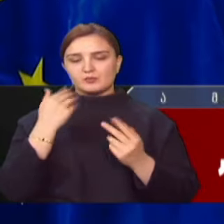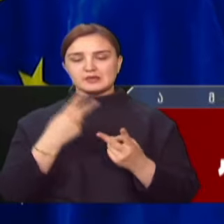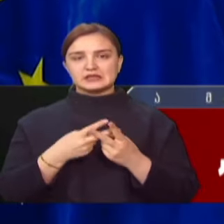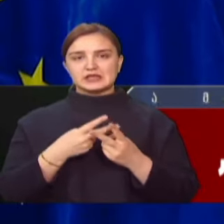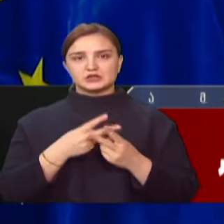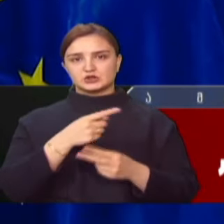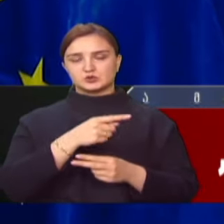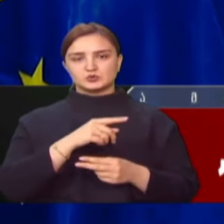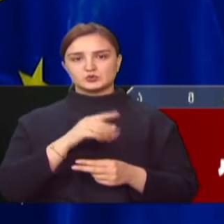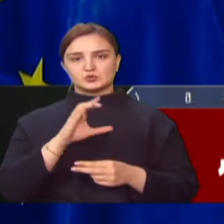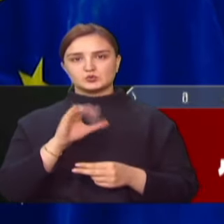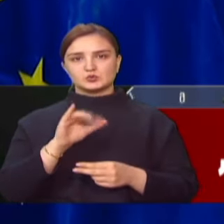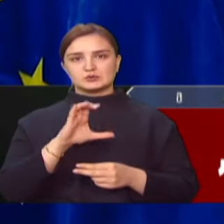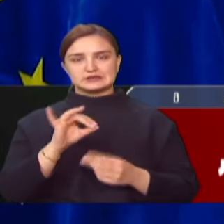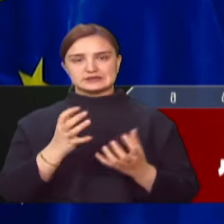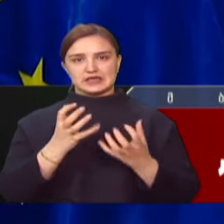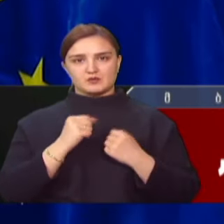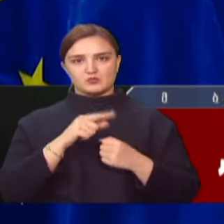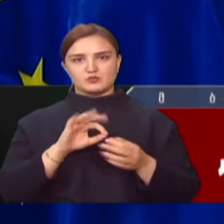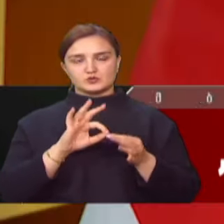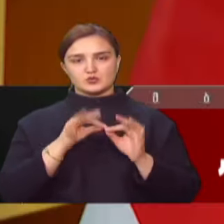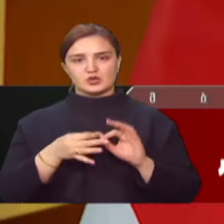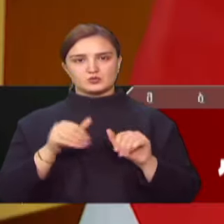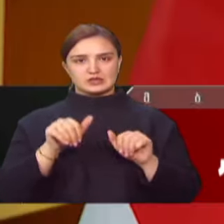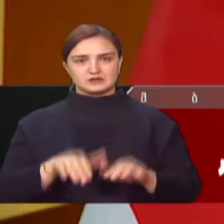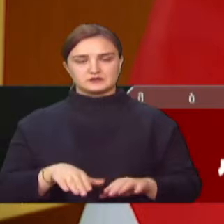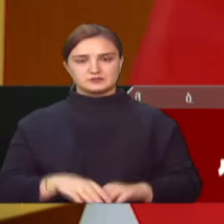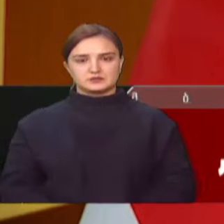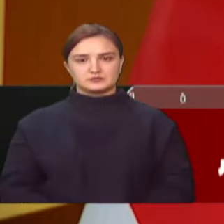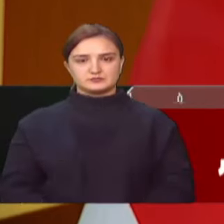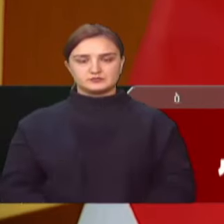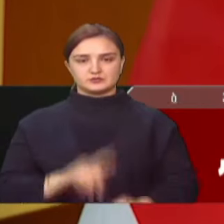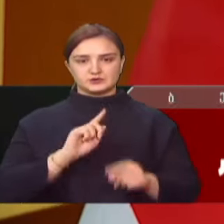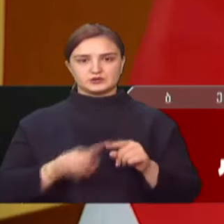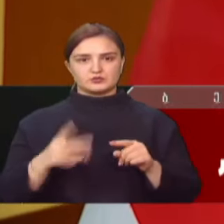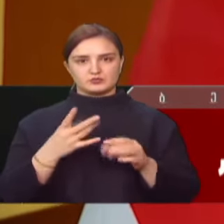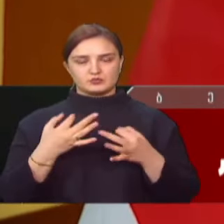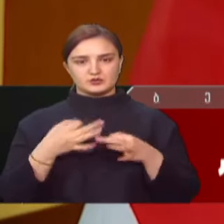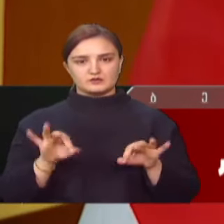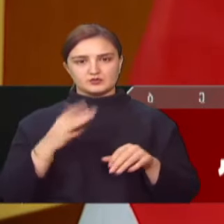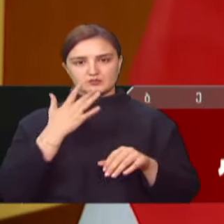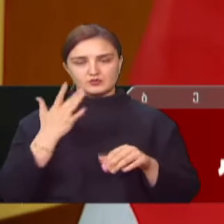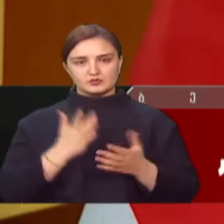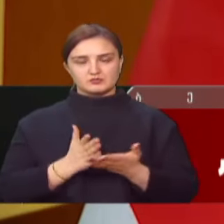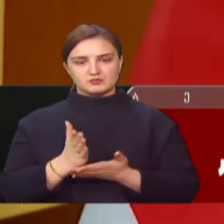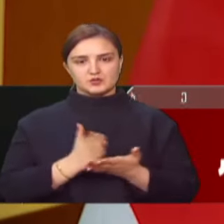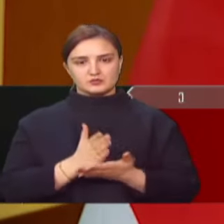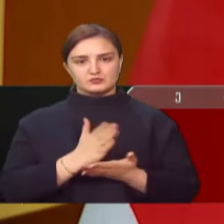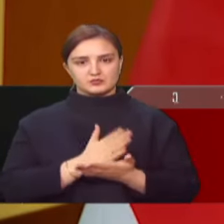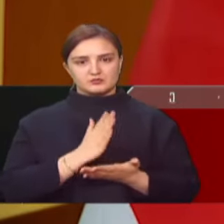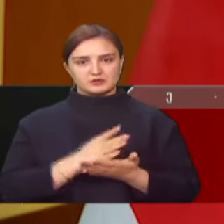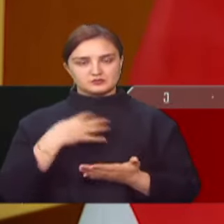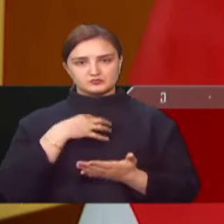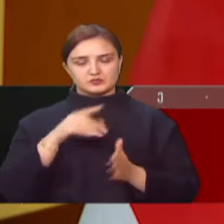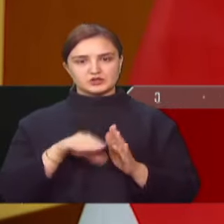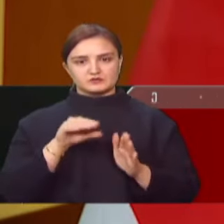პენიტენციური დაწესებულება, ანუ სუსი ღებულობსო კონკრეტულ გადაწყვეტილებებს. დაუყოვნებლივმა გათავისუფლდეს, რა თქმა უნდა, პოლიტიკური მიმართულება ძალიან მნიშვნელოვანია, რომ ას შეეძლოს